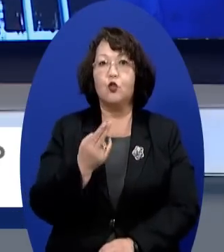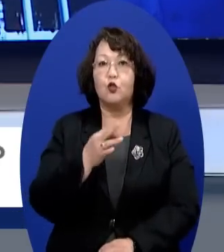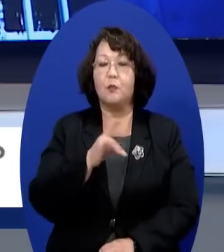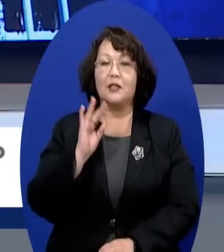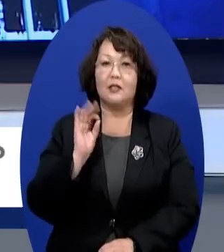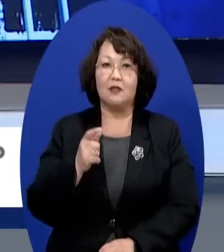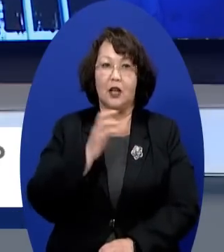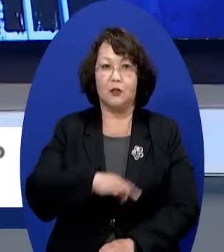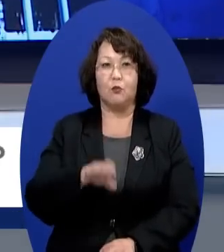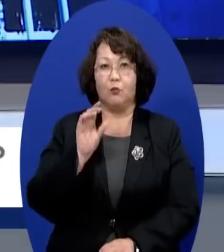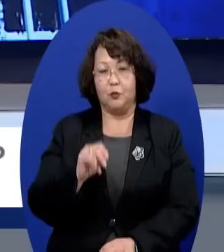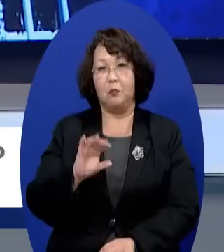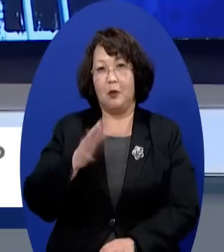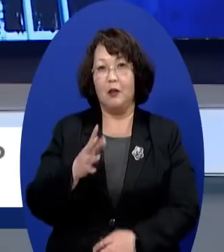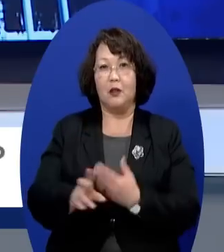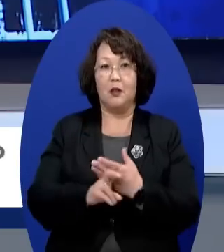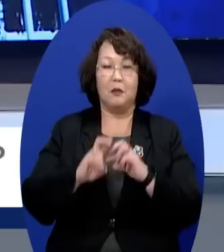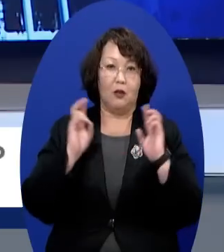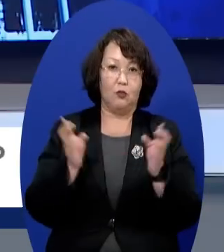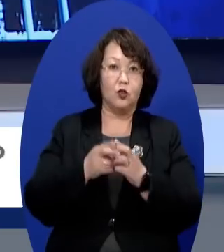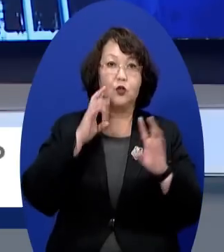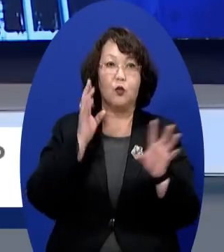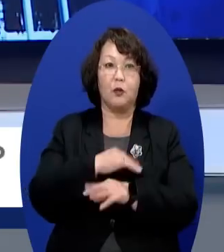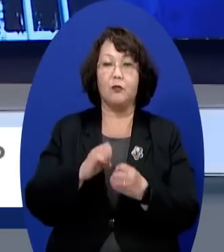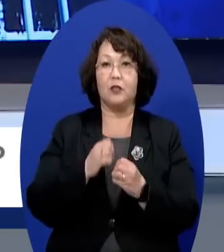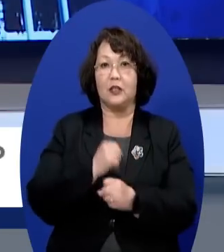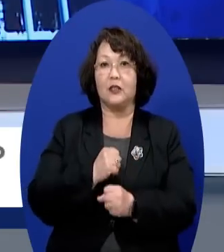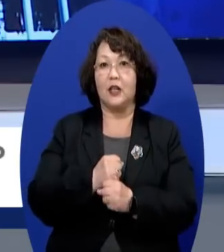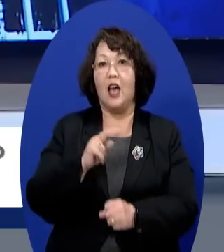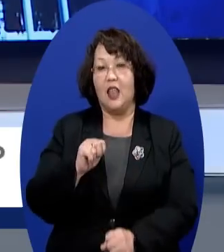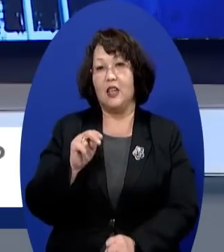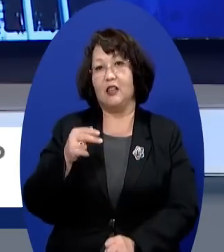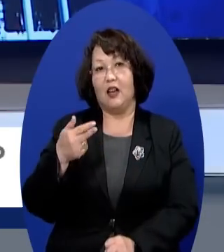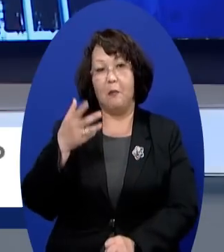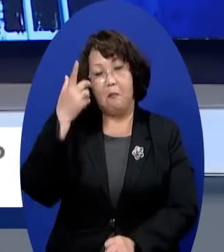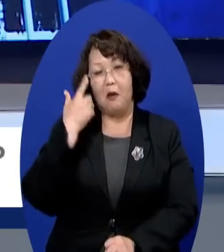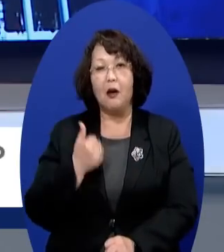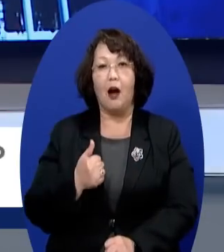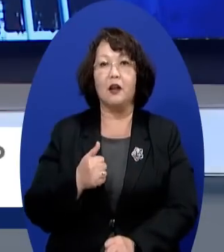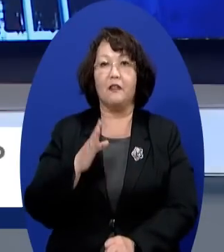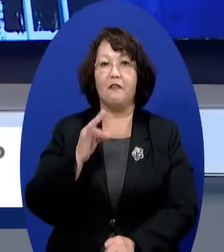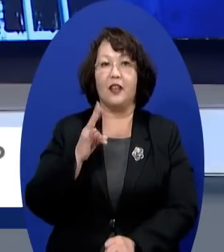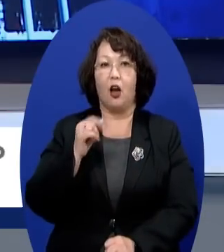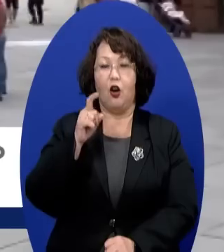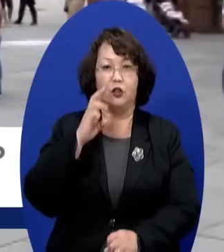гэдэг болгоомжлолын улмаас энэ баг хуралыг зохион байгуулж байна гэж NHK мэдээллээ. Хурал маргааш Вен хотноо ажиллаа эхлэх